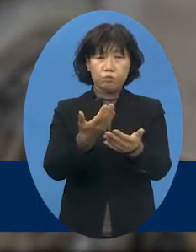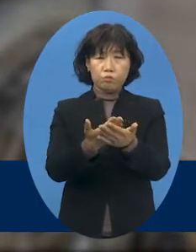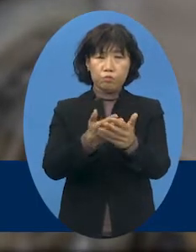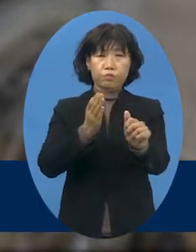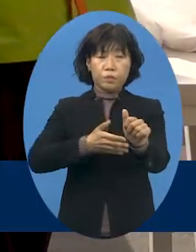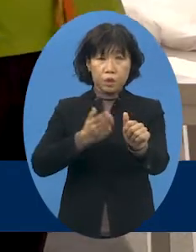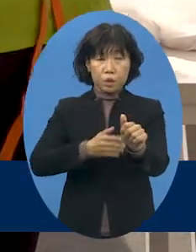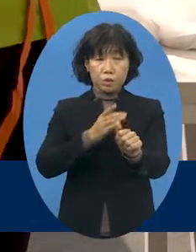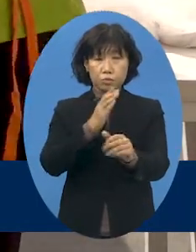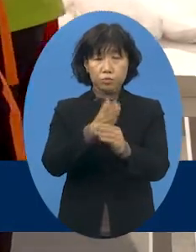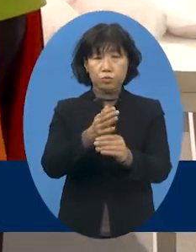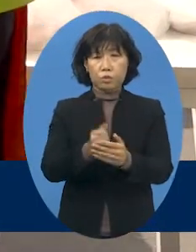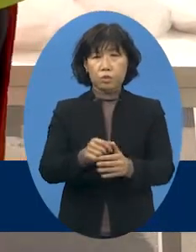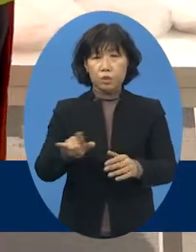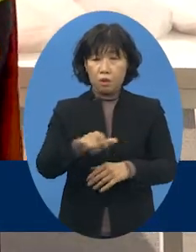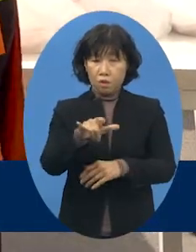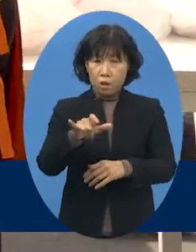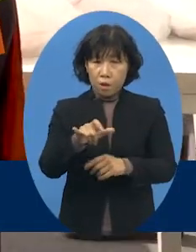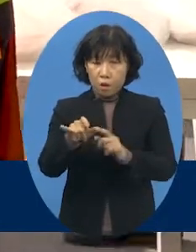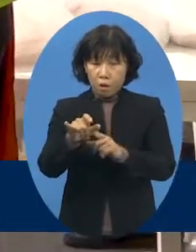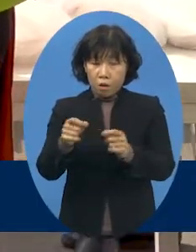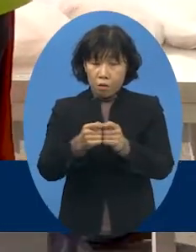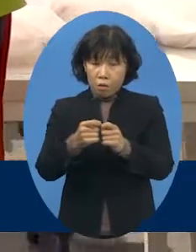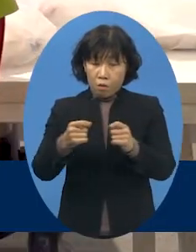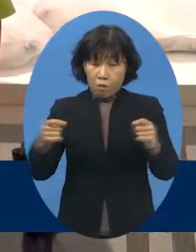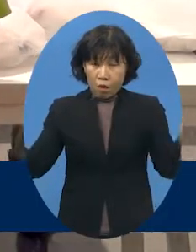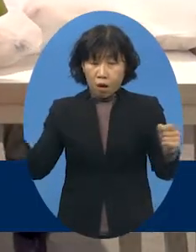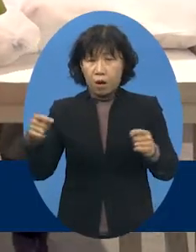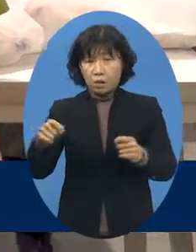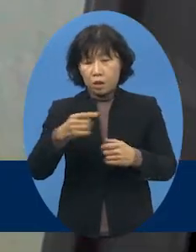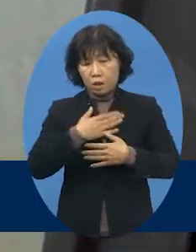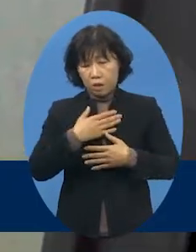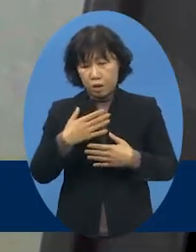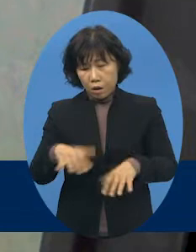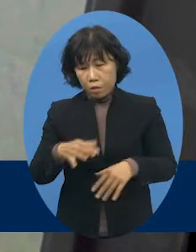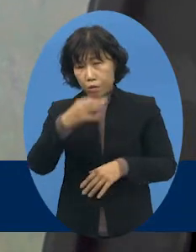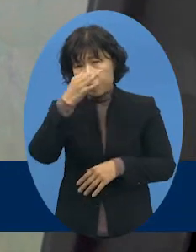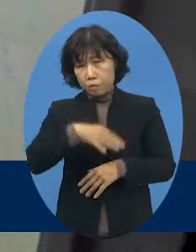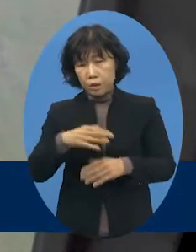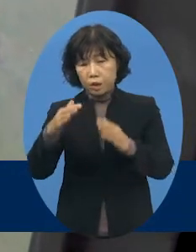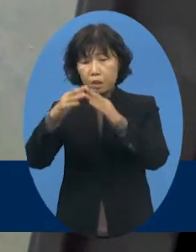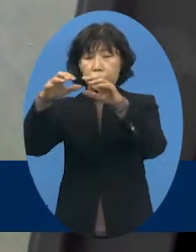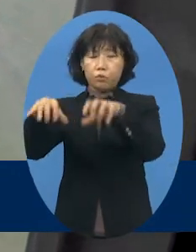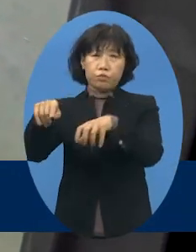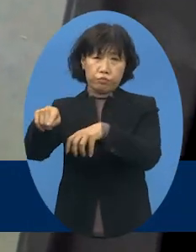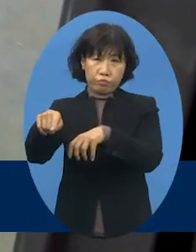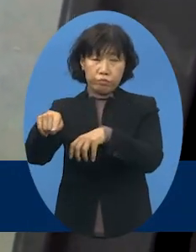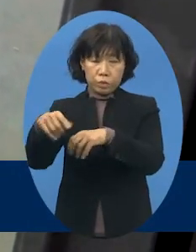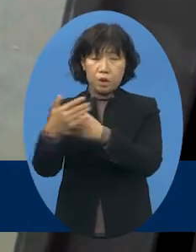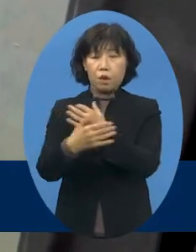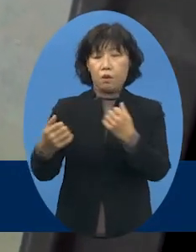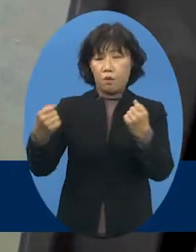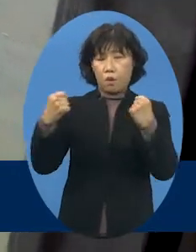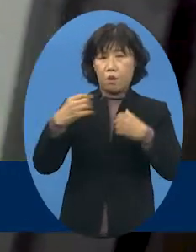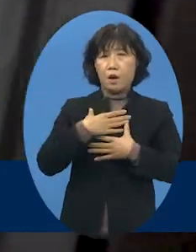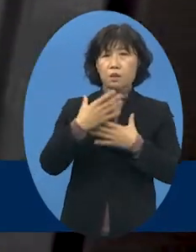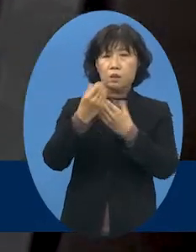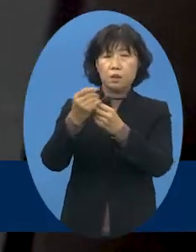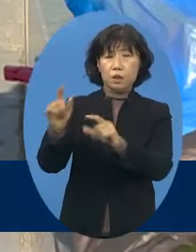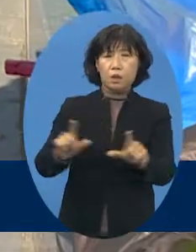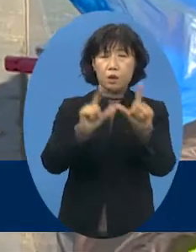있습니다 유동열 동대문 구청장은 코론 알고 장기화로 더 춥고 힘든 겨울을 보낼 어려운 이웃들이